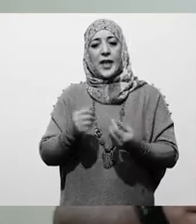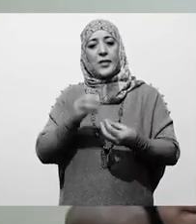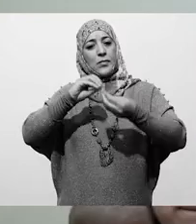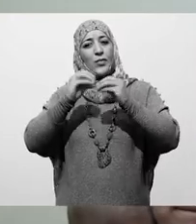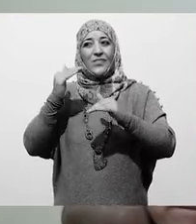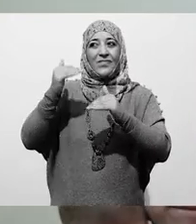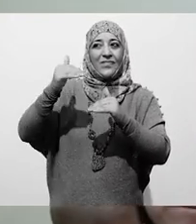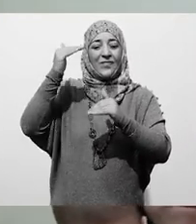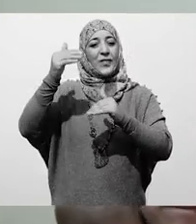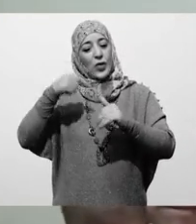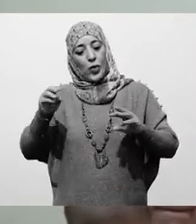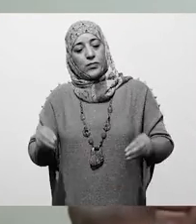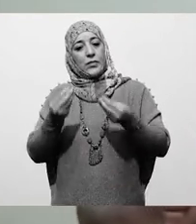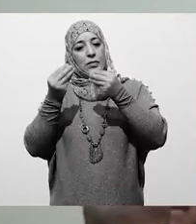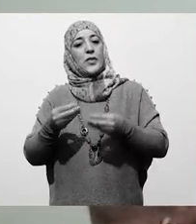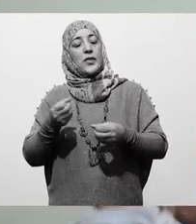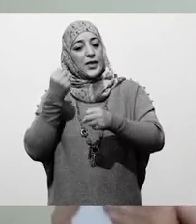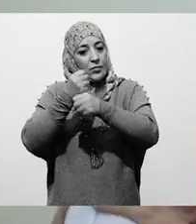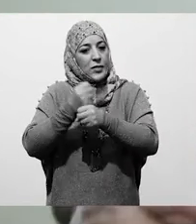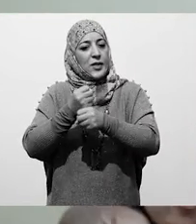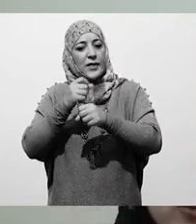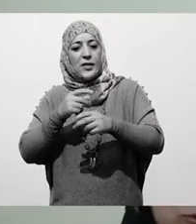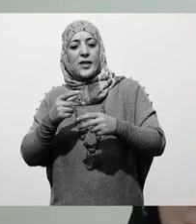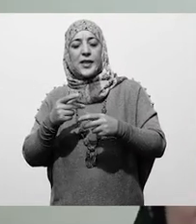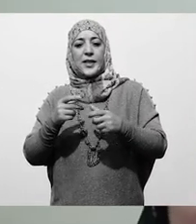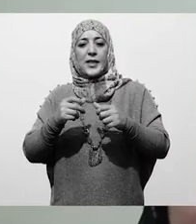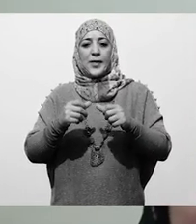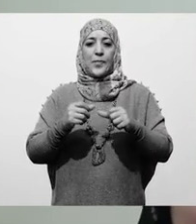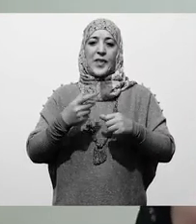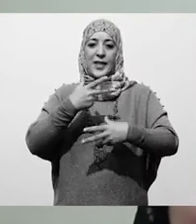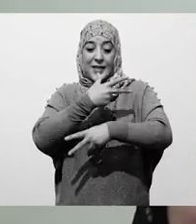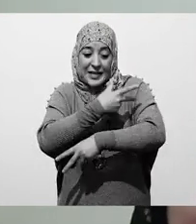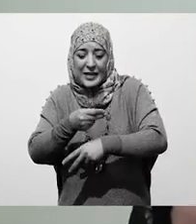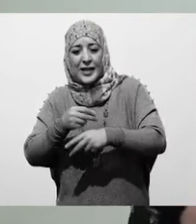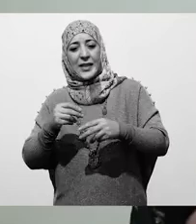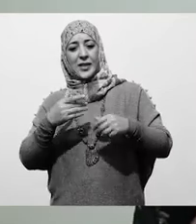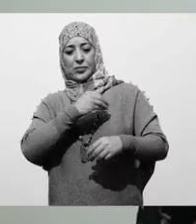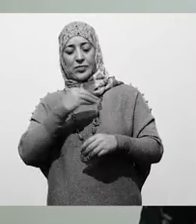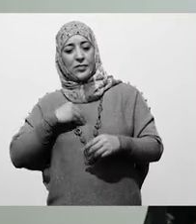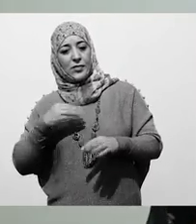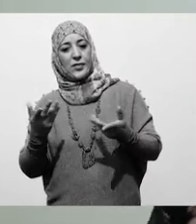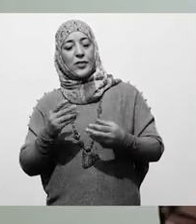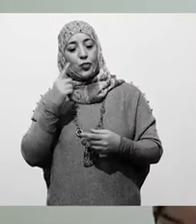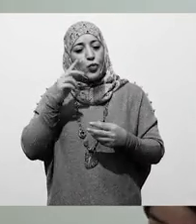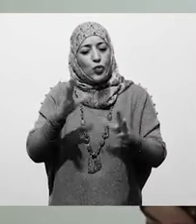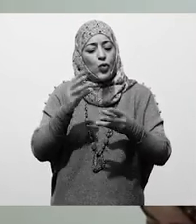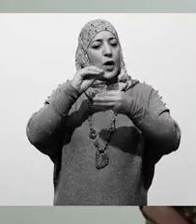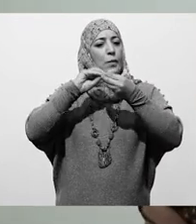on ne voit pas de progression. Alors on a commencé à faire des analyses médicaux et de voir ce qui se passe.